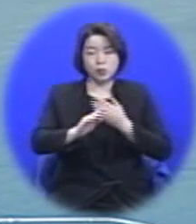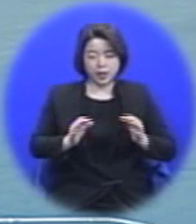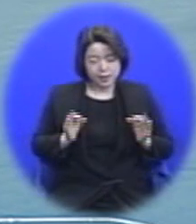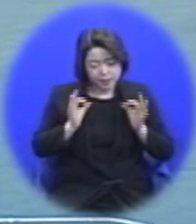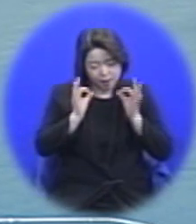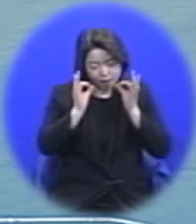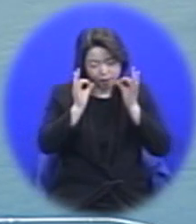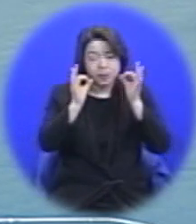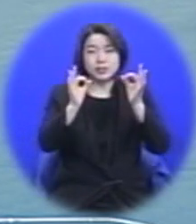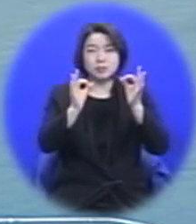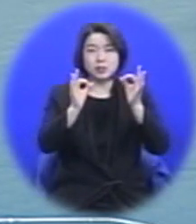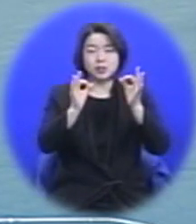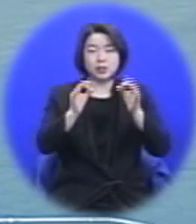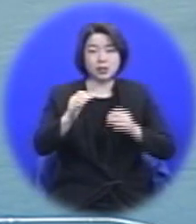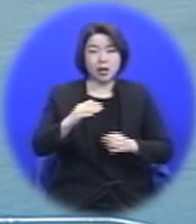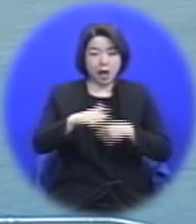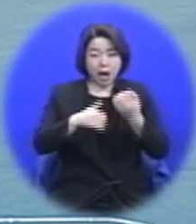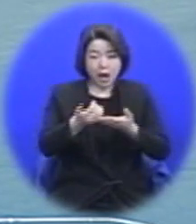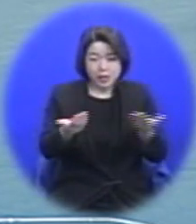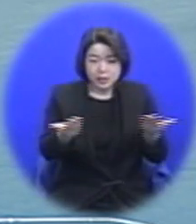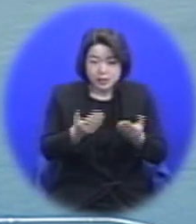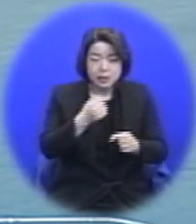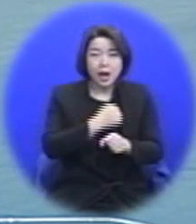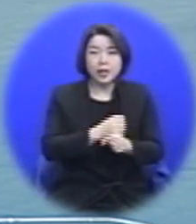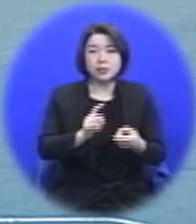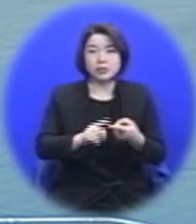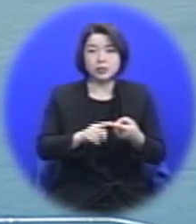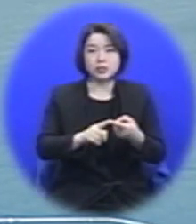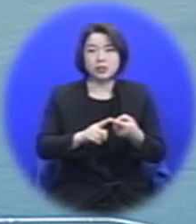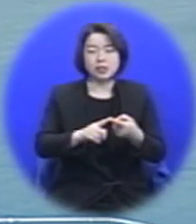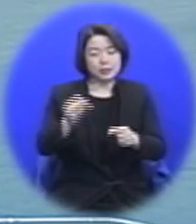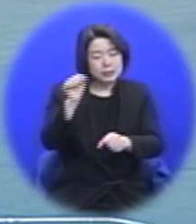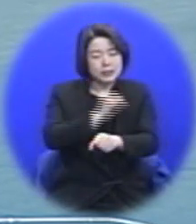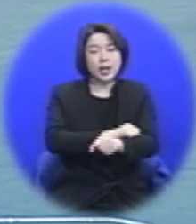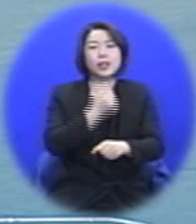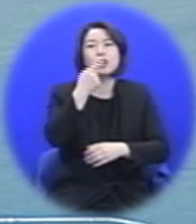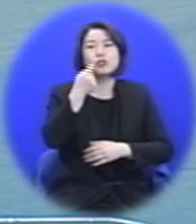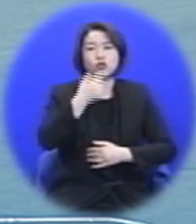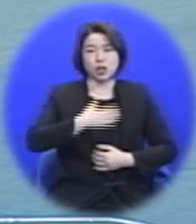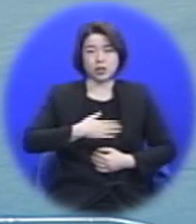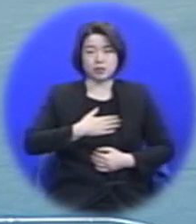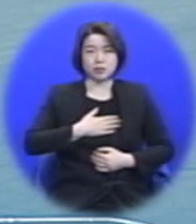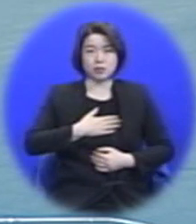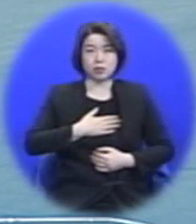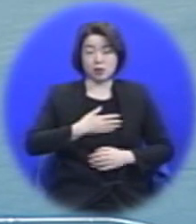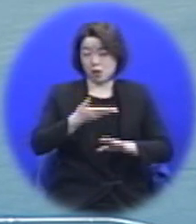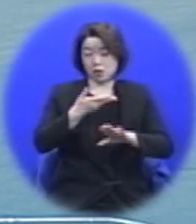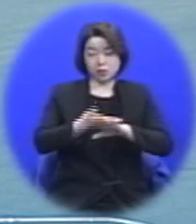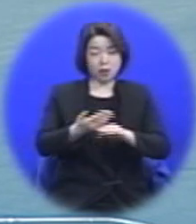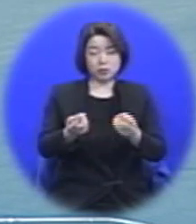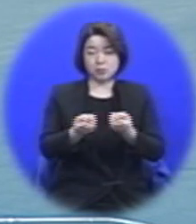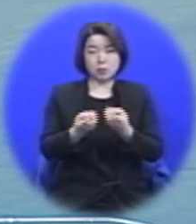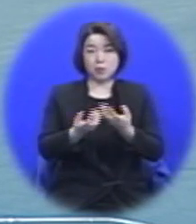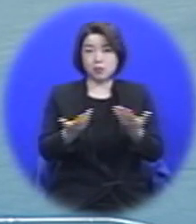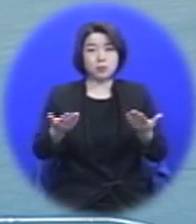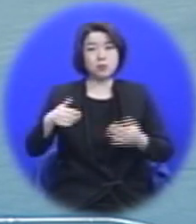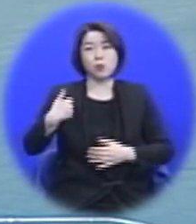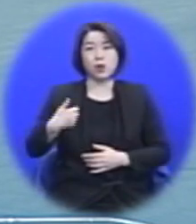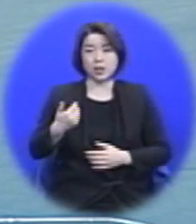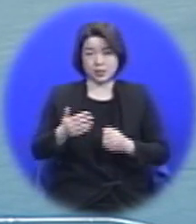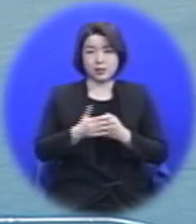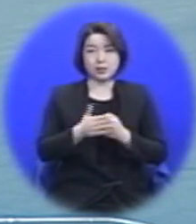아주 성실하게 목회하는 것이 최선인 줄 알았습니다. 다른 어떤 방법을 몰랐기